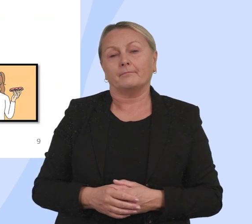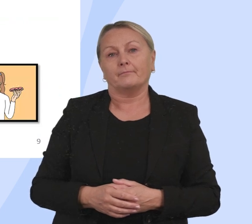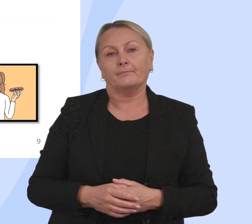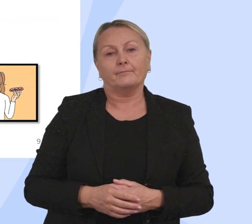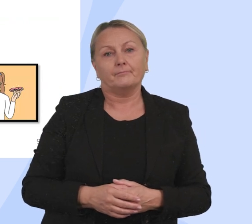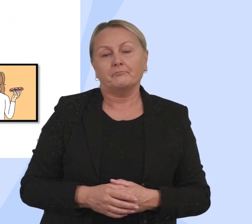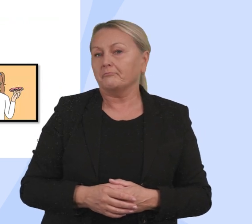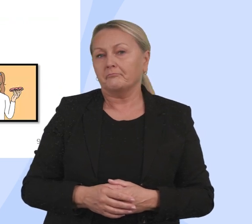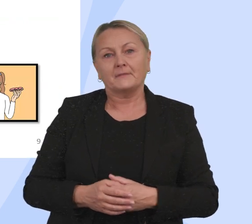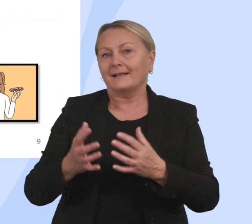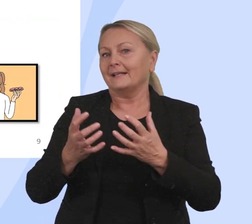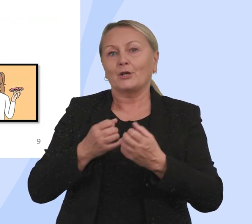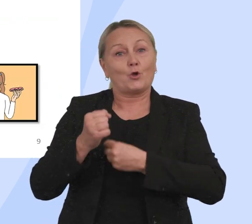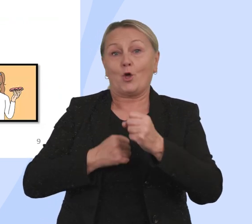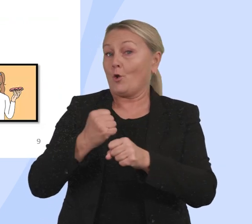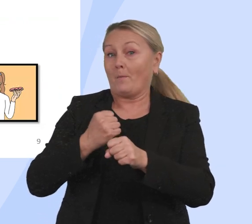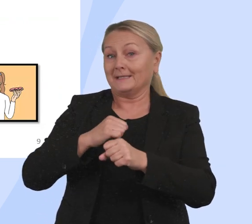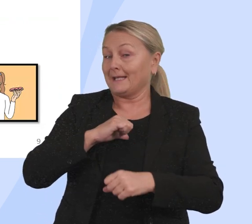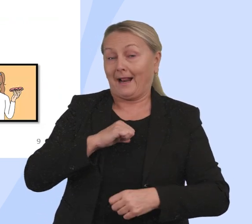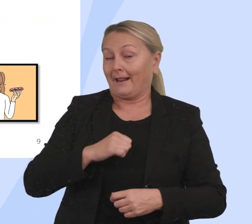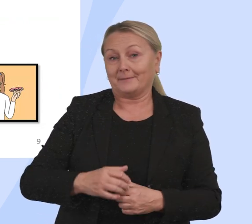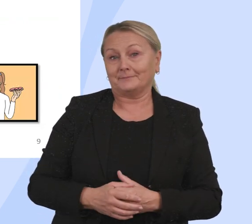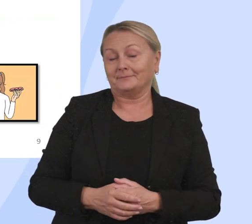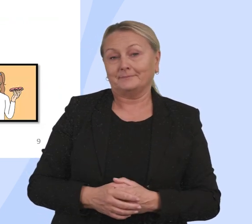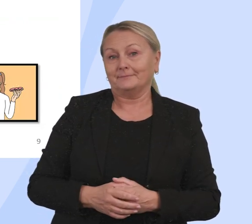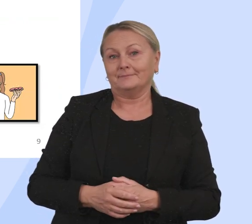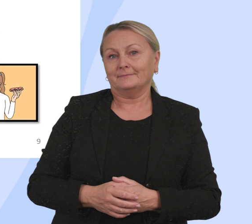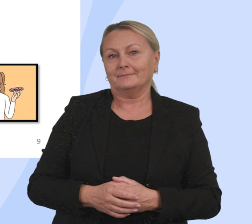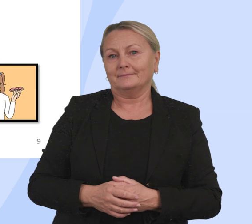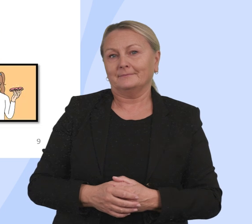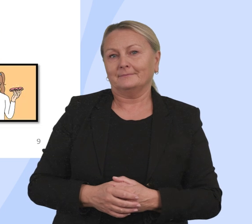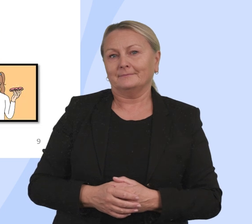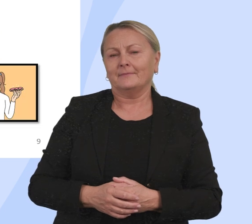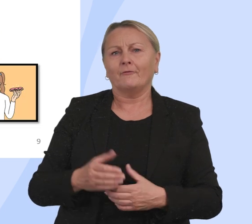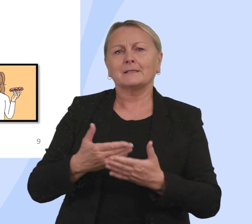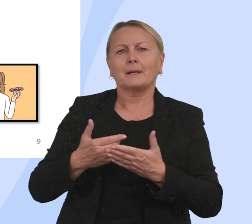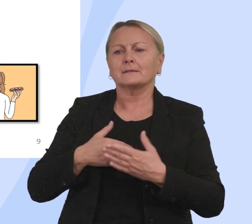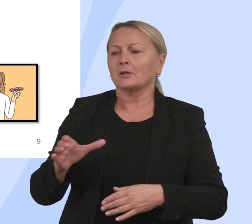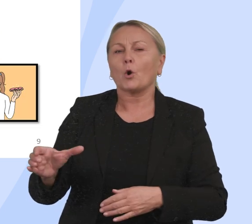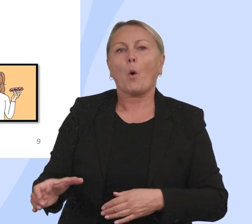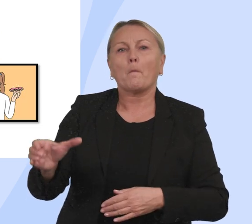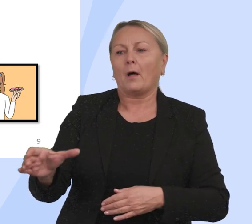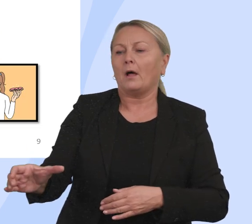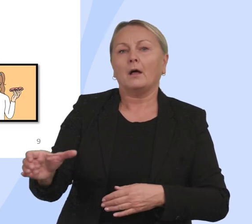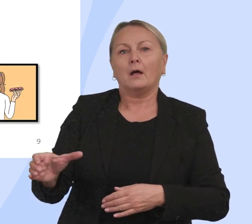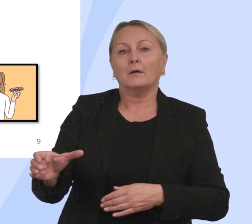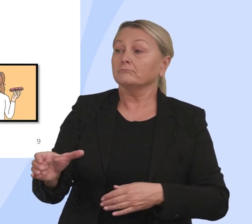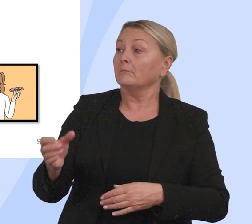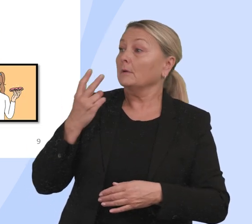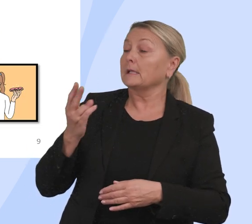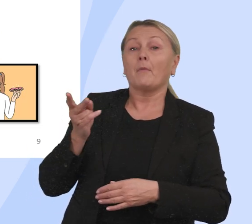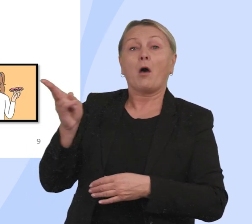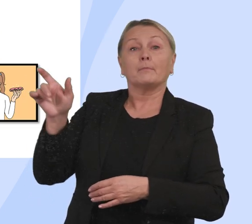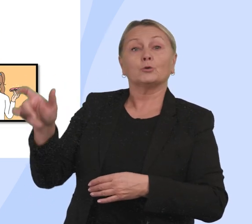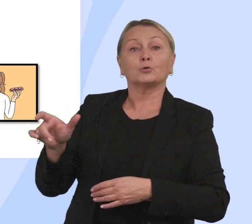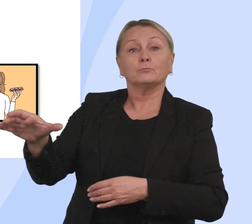der hedder, jeg tror, jeg rækker ud efter koppen. Man kan nøjes på at se på den anden, der rækker ud efter kroppen,